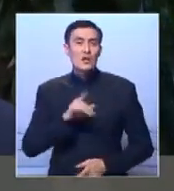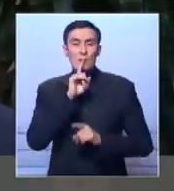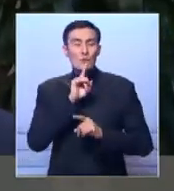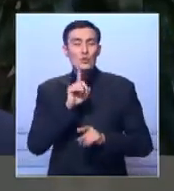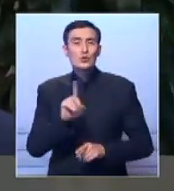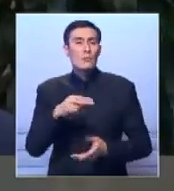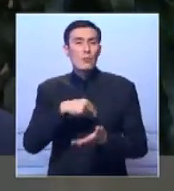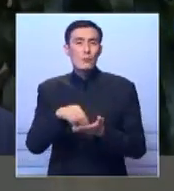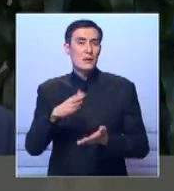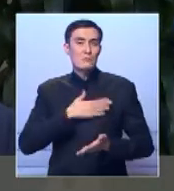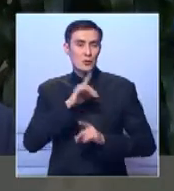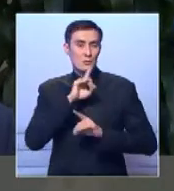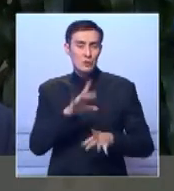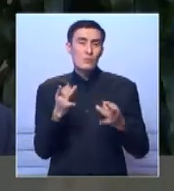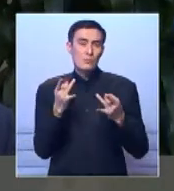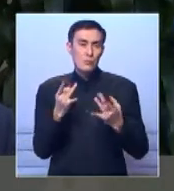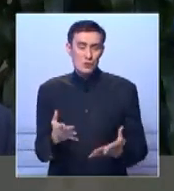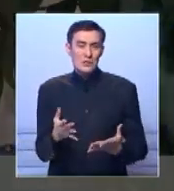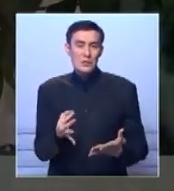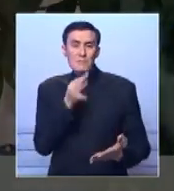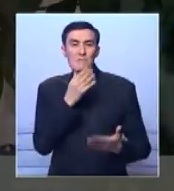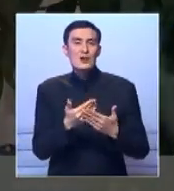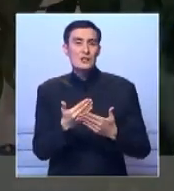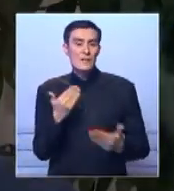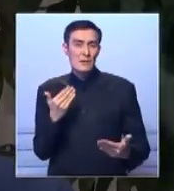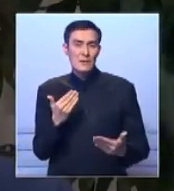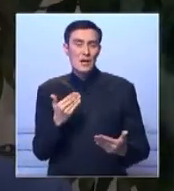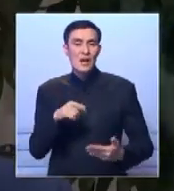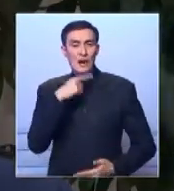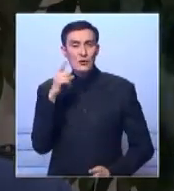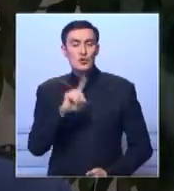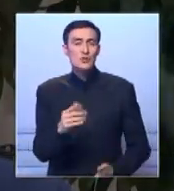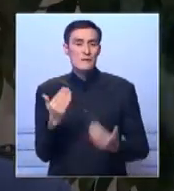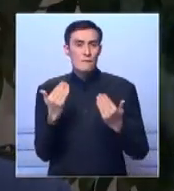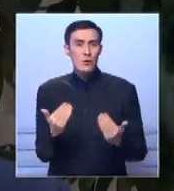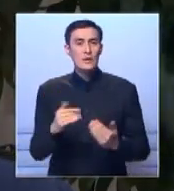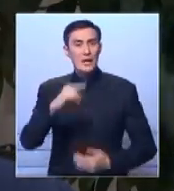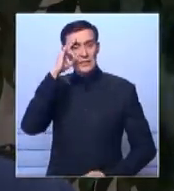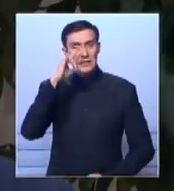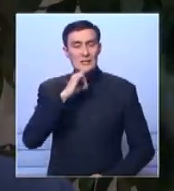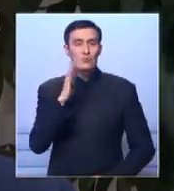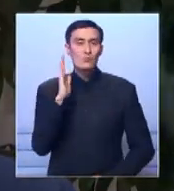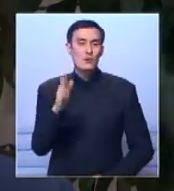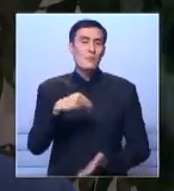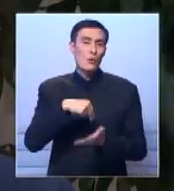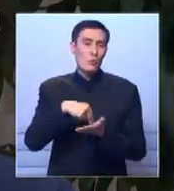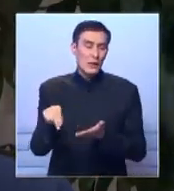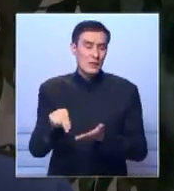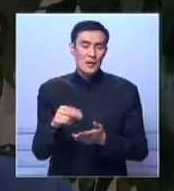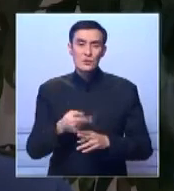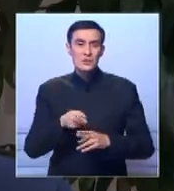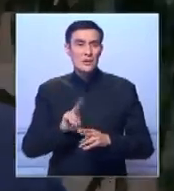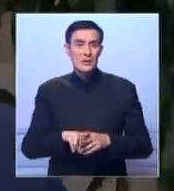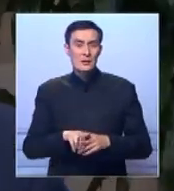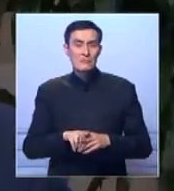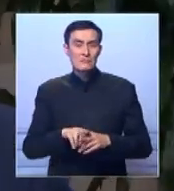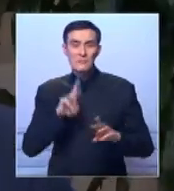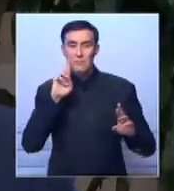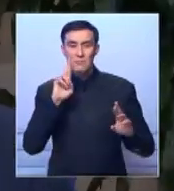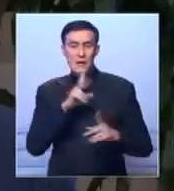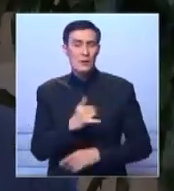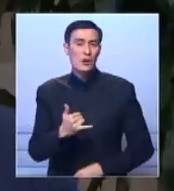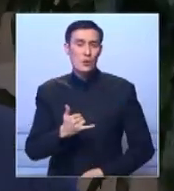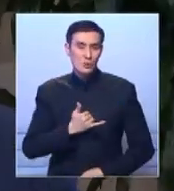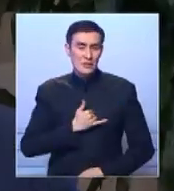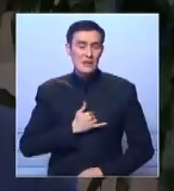приобретать. Я считаю, что у вас вопрос немножко преждевременный. Говорить о том, что сегодня, когда там пром что-то будет приобретать, наверное, нет смысла. У нас